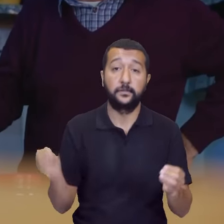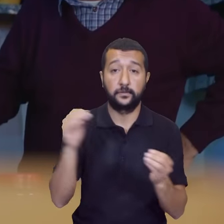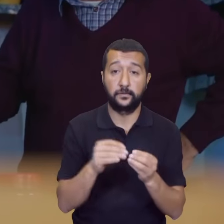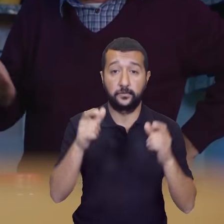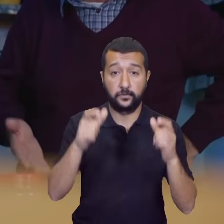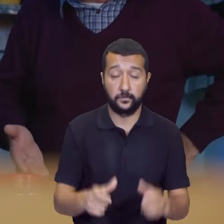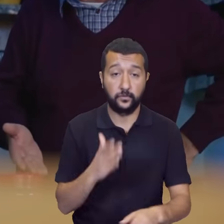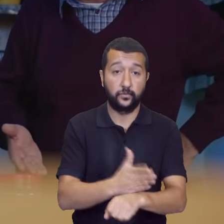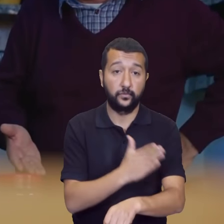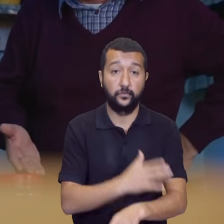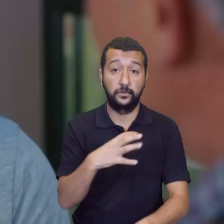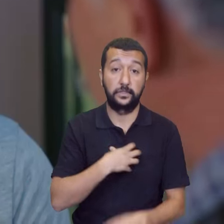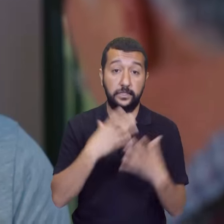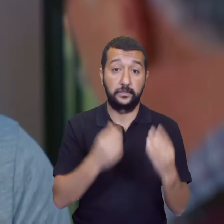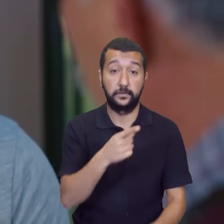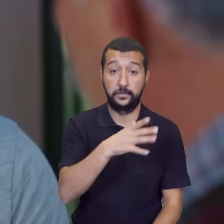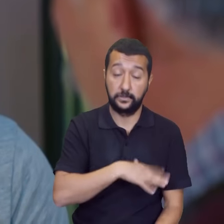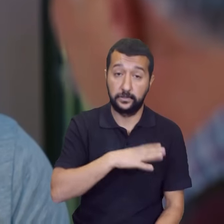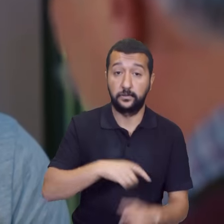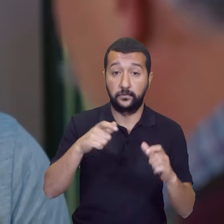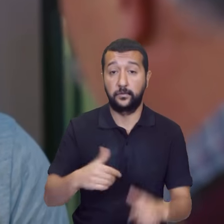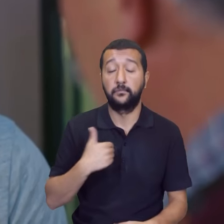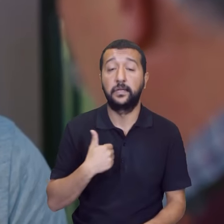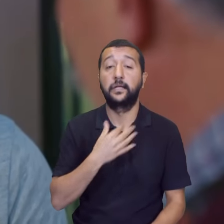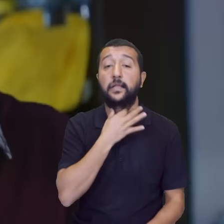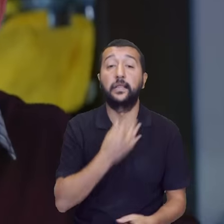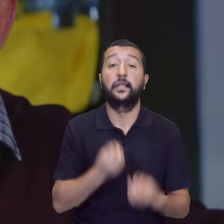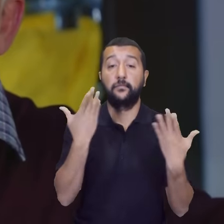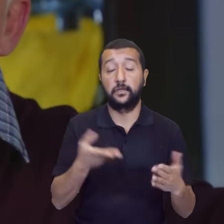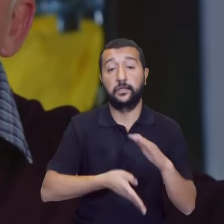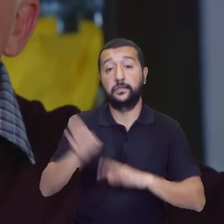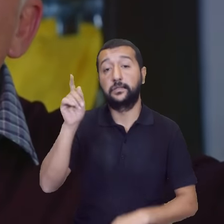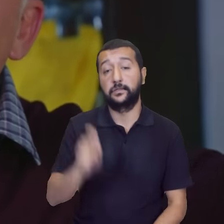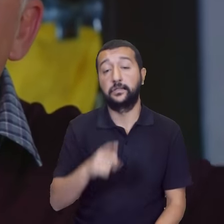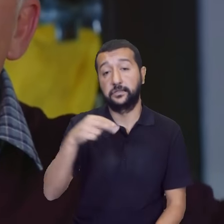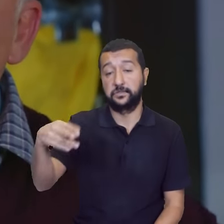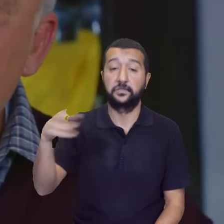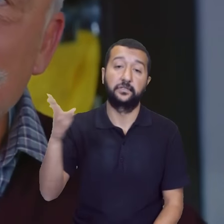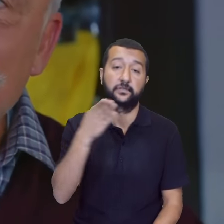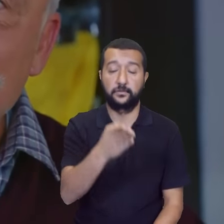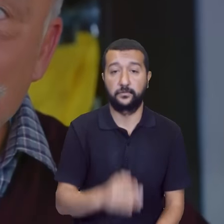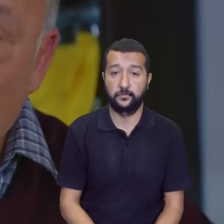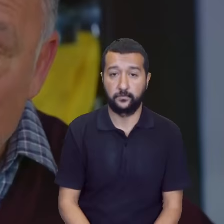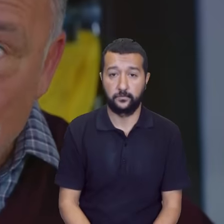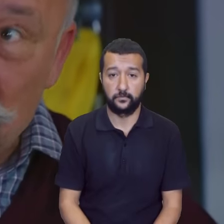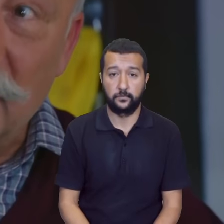çabalar, burayı yurdun sayarsın, ister burası bana dar gelir deyip kapıdan çıkar yürür gidersin. Önlük orada.